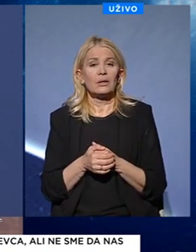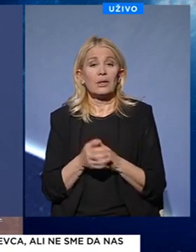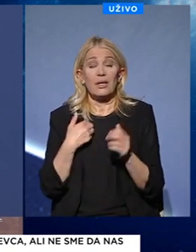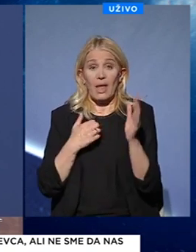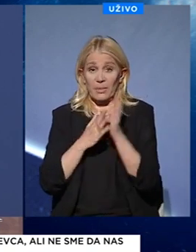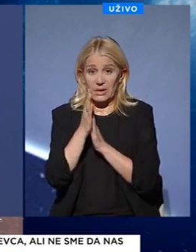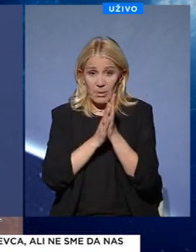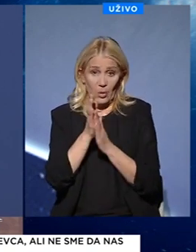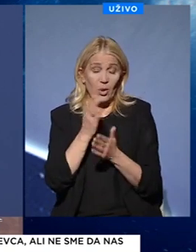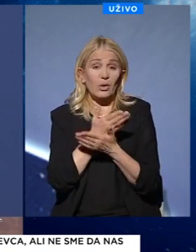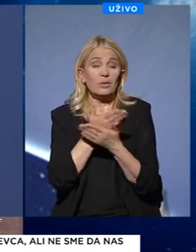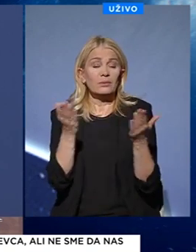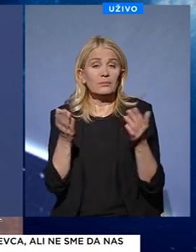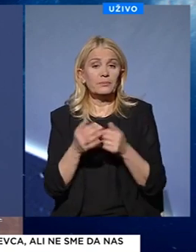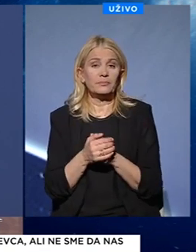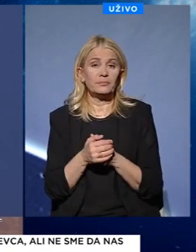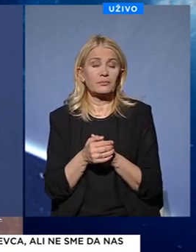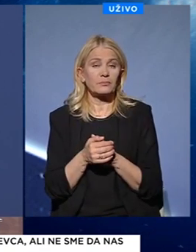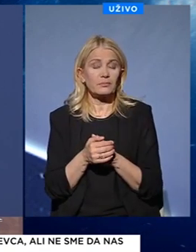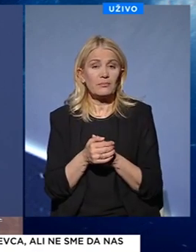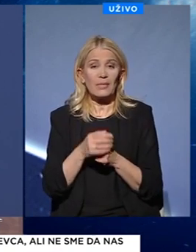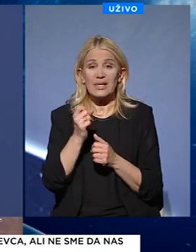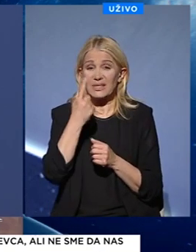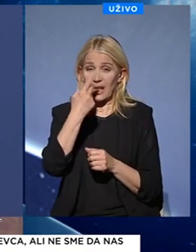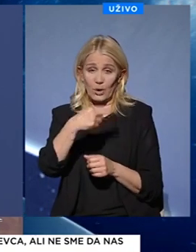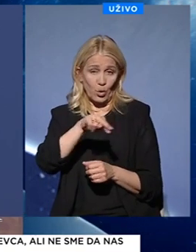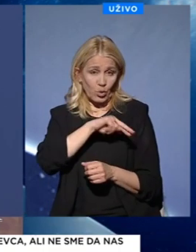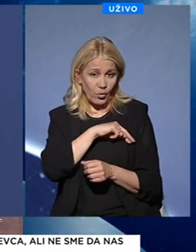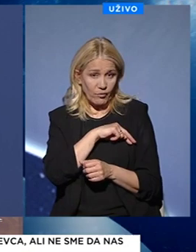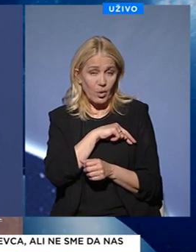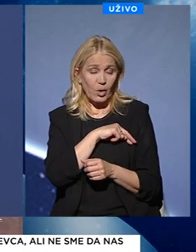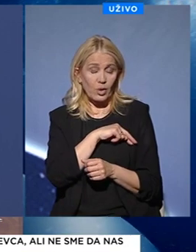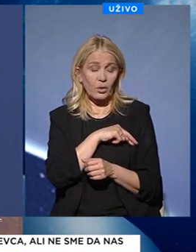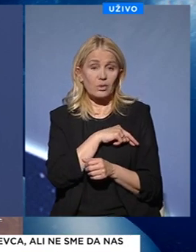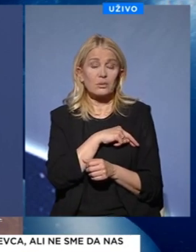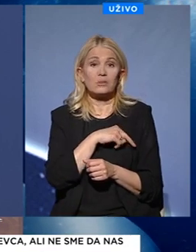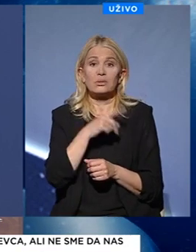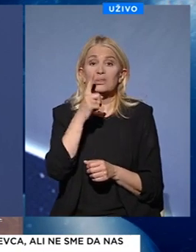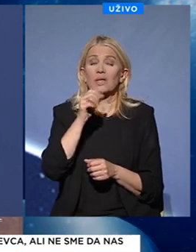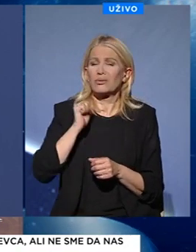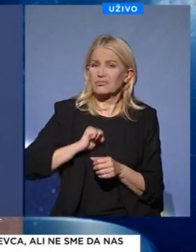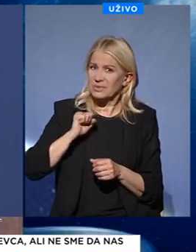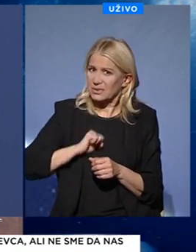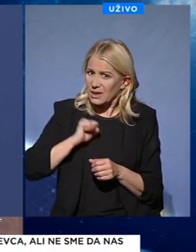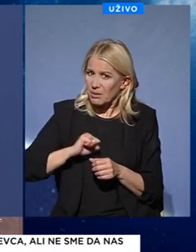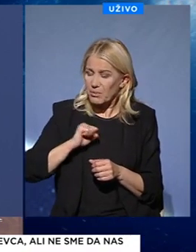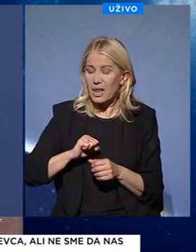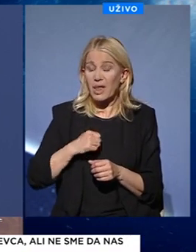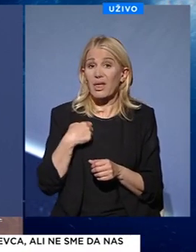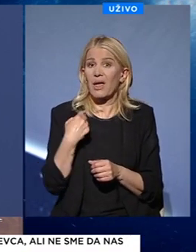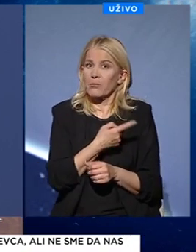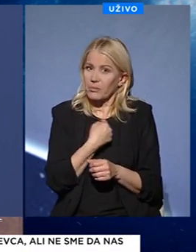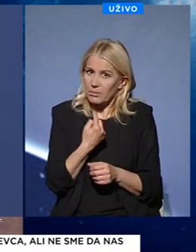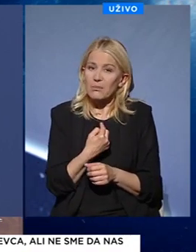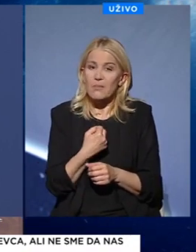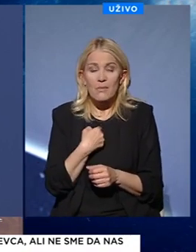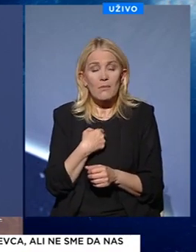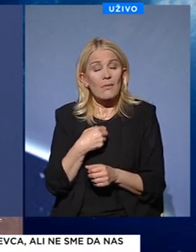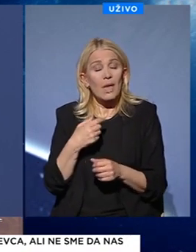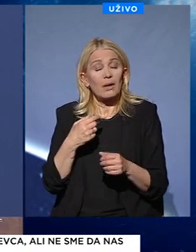Zamolio bih sve za jednu odgovornost, za jedno strpljenje. Nama je stalo do